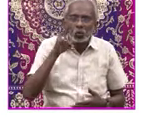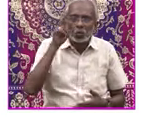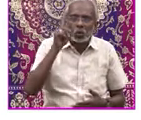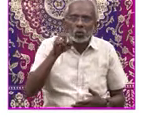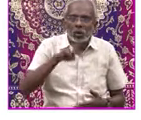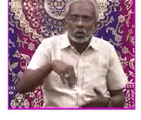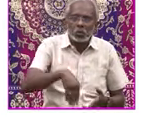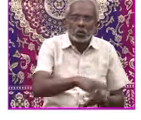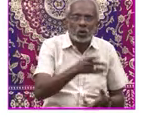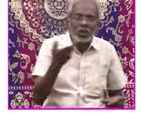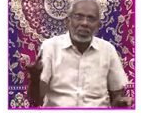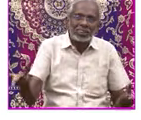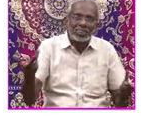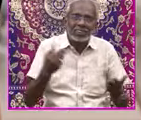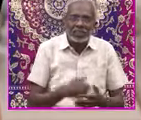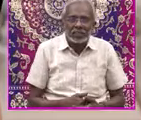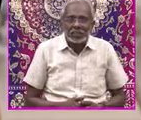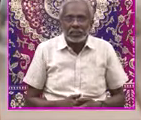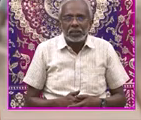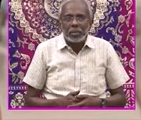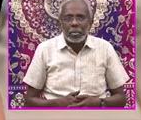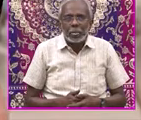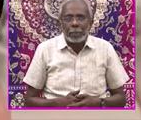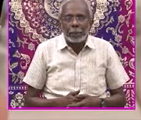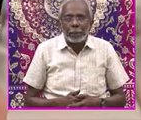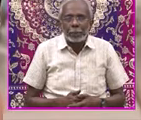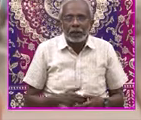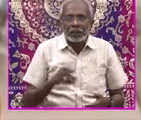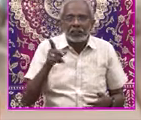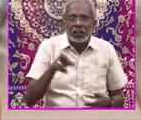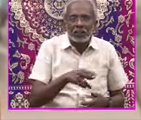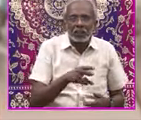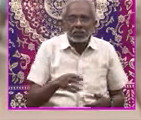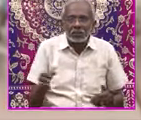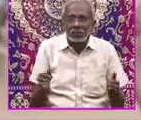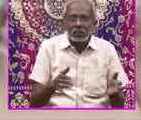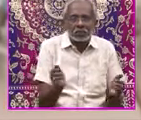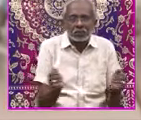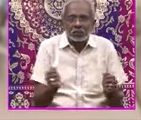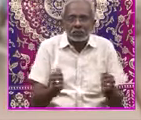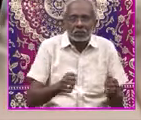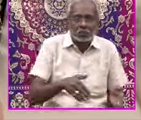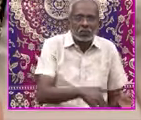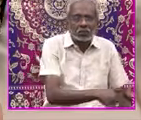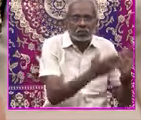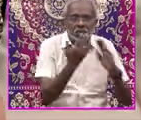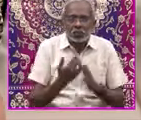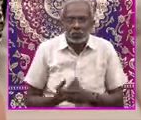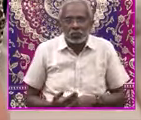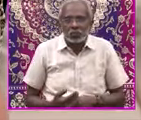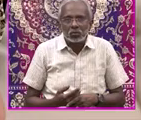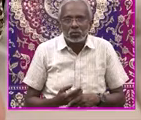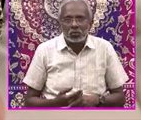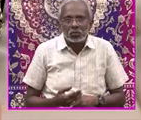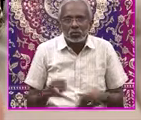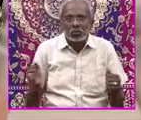வழி போகல் இன்றியே. வழிவர் சிலர்னா சிலர்லாம் அப்படியே நடுங்கி எங்க ஓடலாம், விலகி ஓடுறது. வழிவர்னா